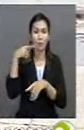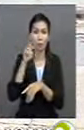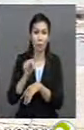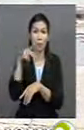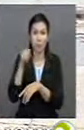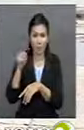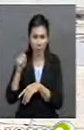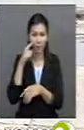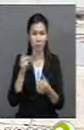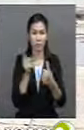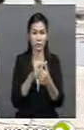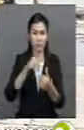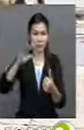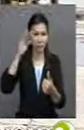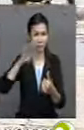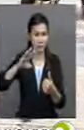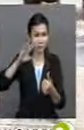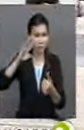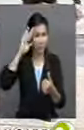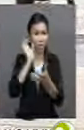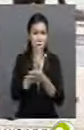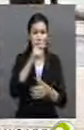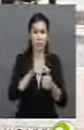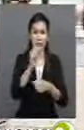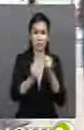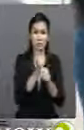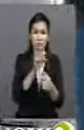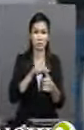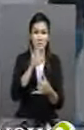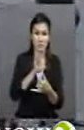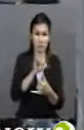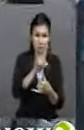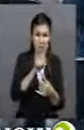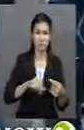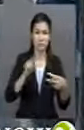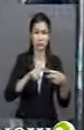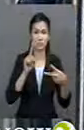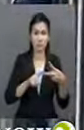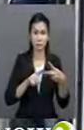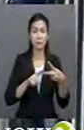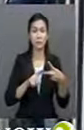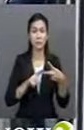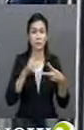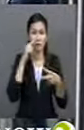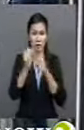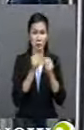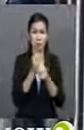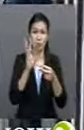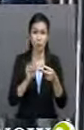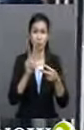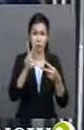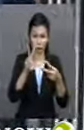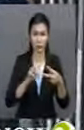กอบไปด้วยดาบตำรวจศิริรัตน์มโนรัตน์อายุ71ปีนายวีรชัดจันสะอาดอายุ62